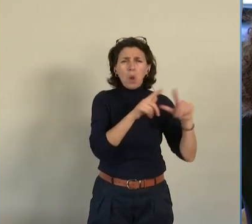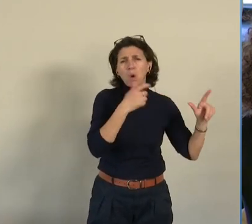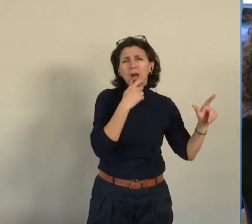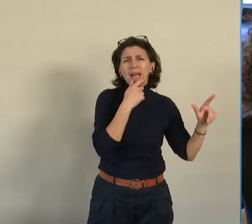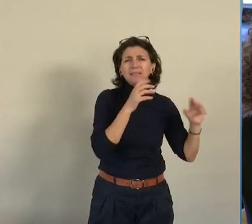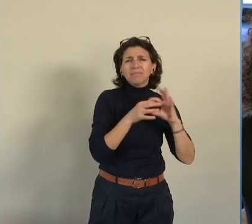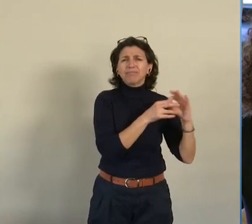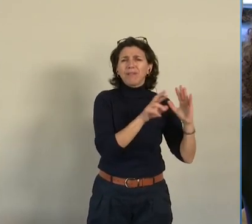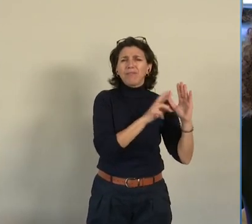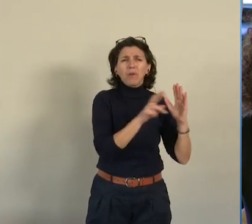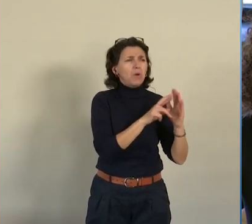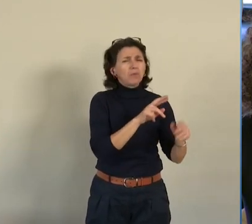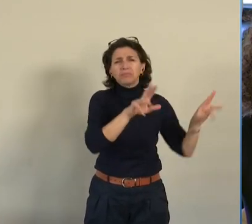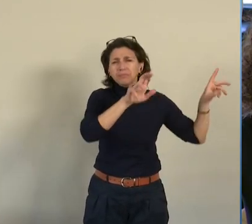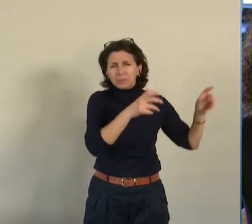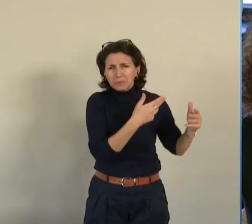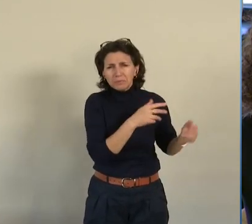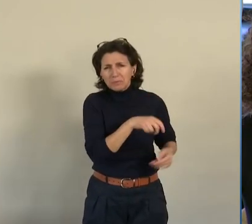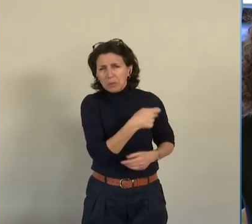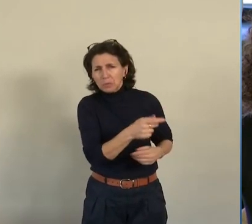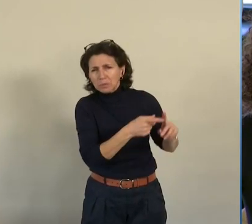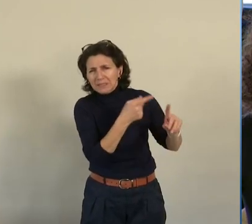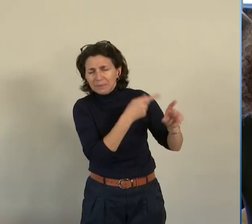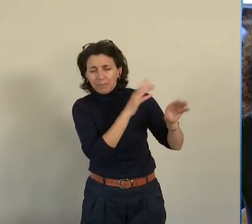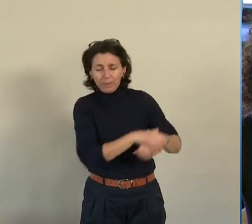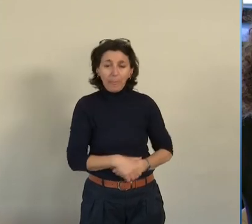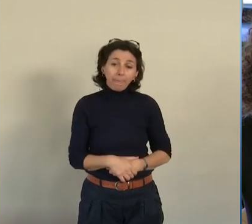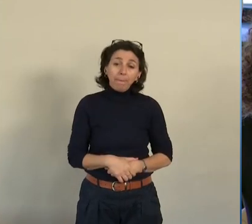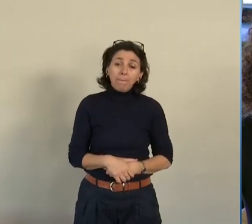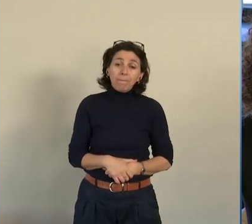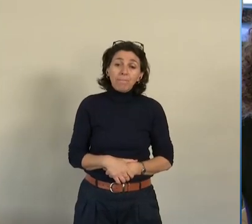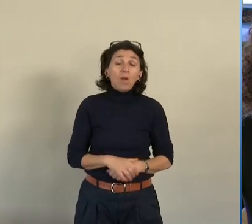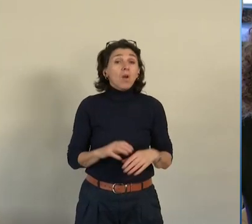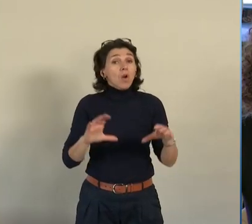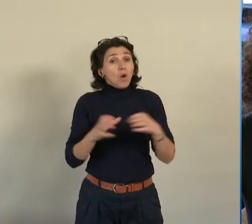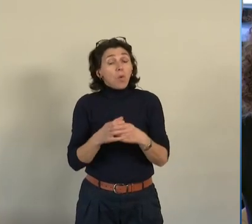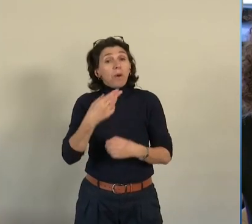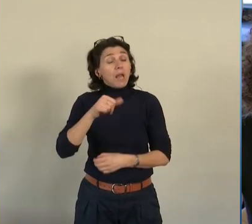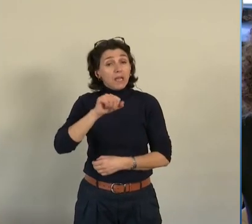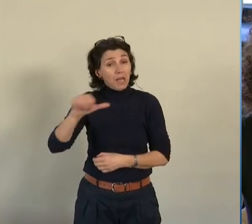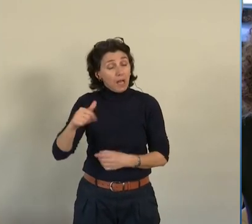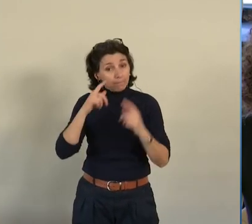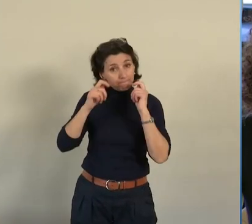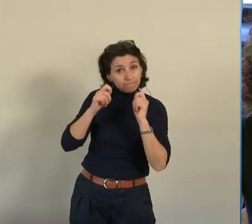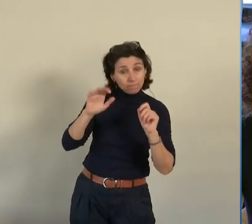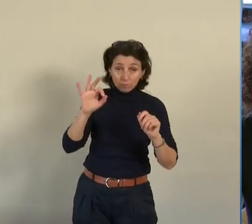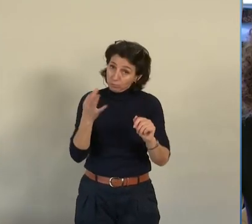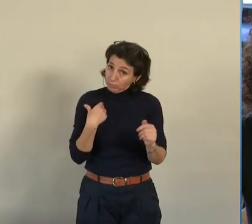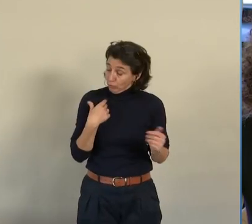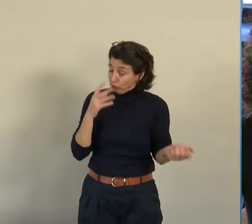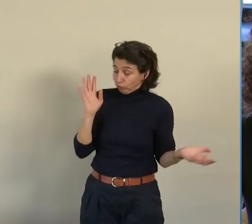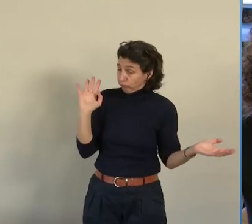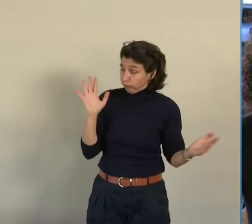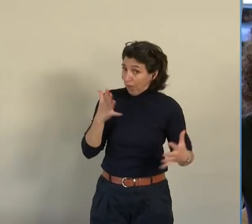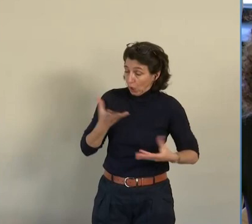bien h j'entends les la vigilance du du groupe NASA nous la prenons l'accueillons avec avec la plus grande des sympathies nous avons